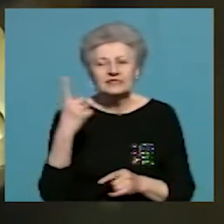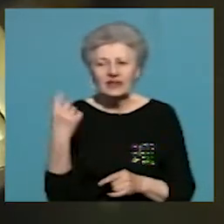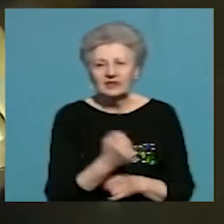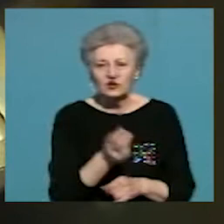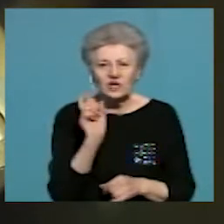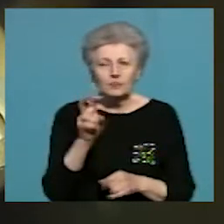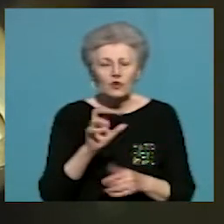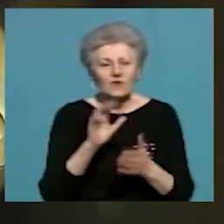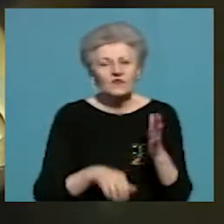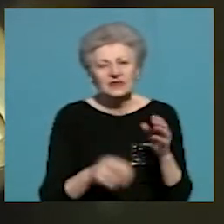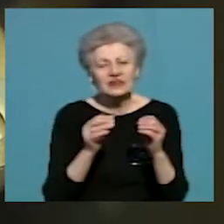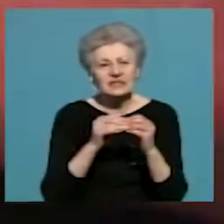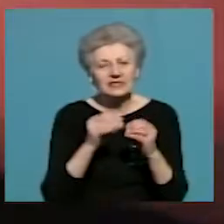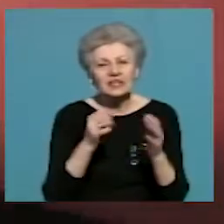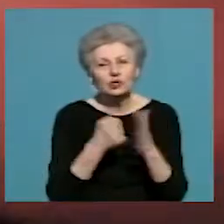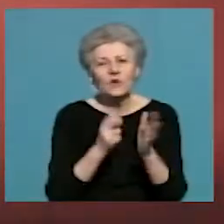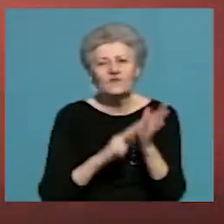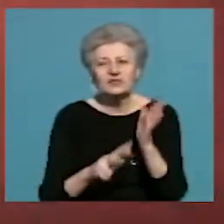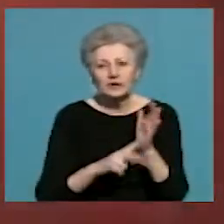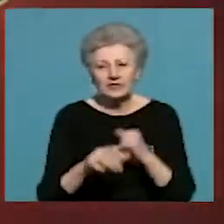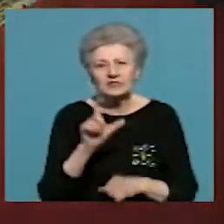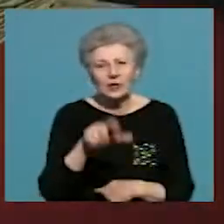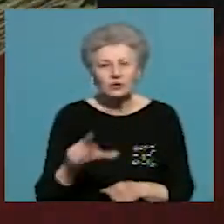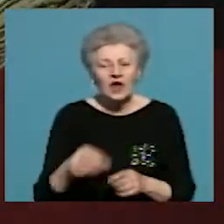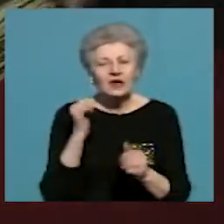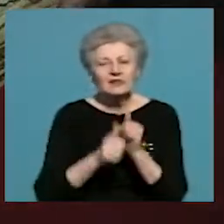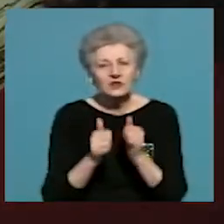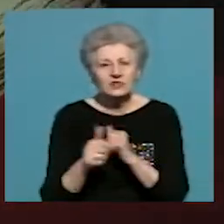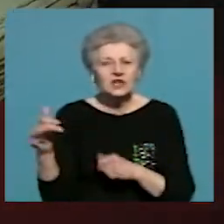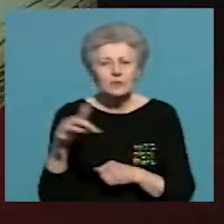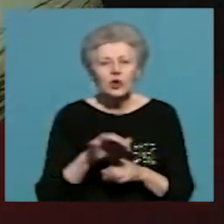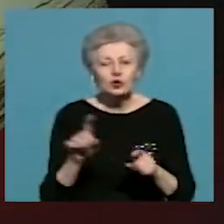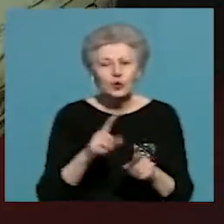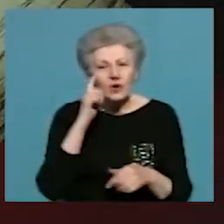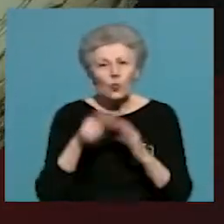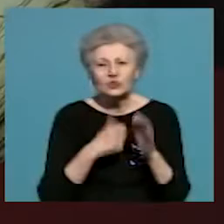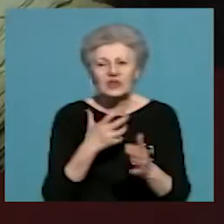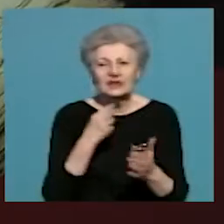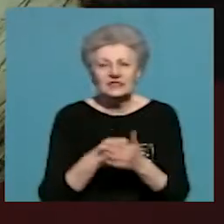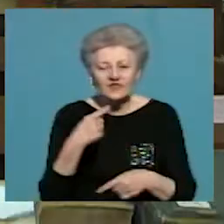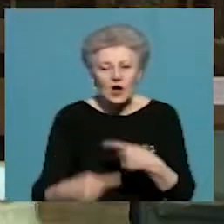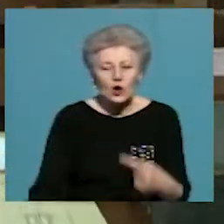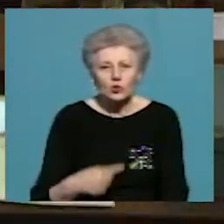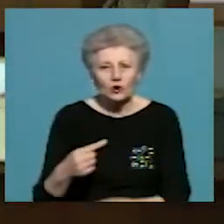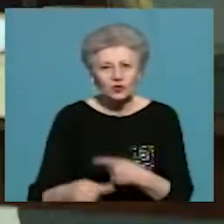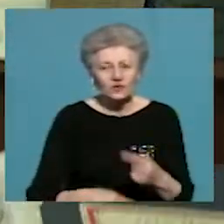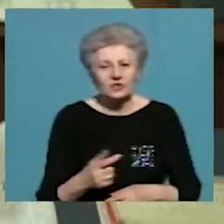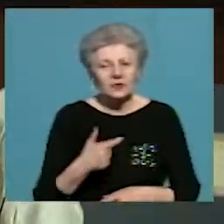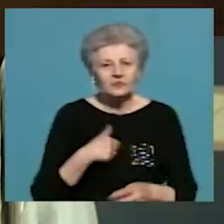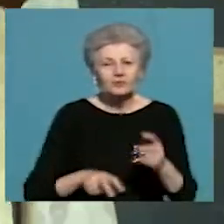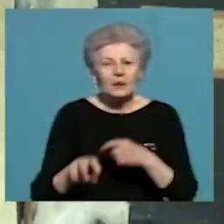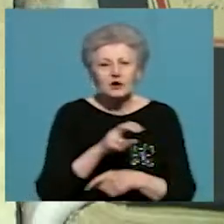від 60 до 80 людей. Найчастіше в архів приходять, аби дізнатися свій родовід, каже Марія Гуцу. Ми шукаємо